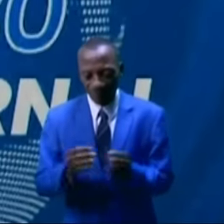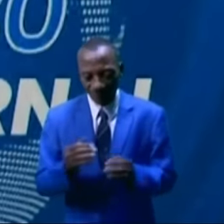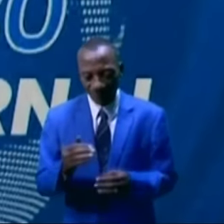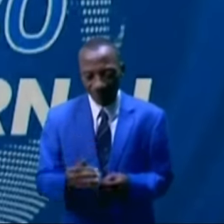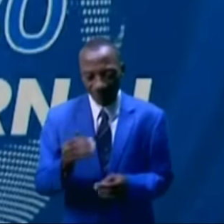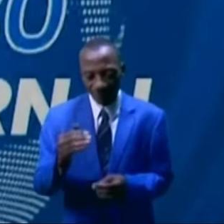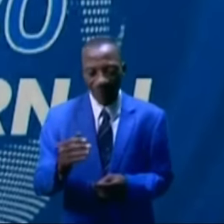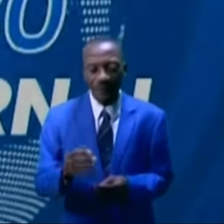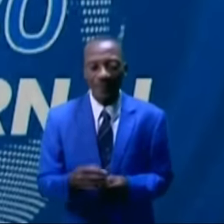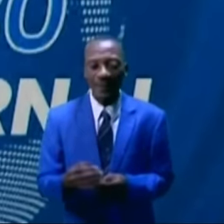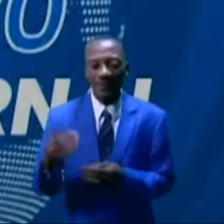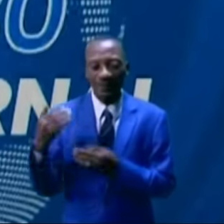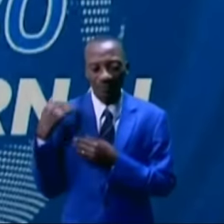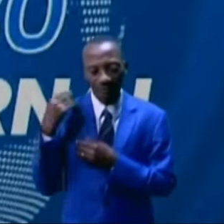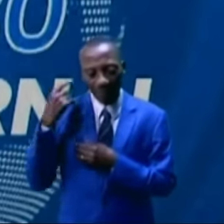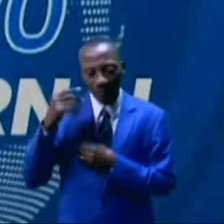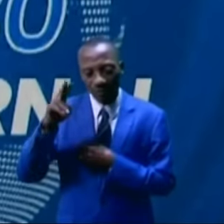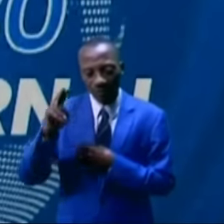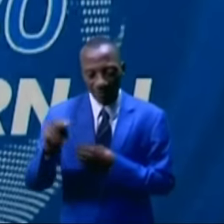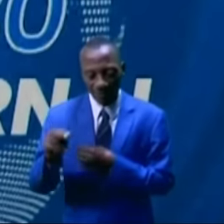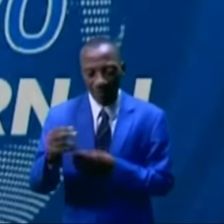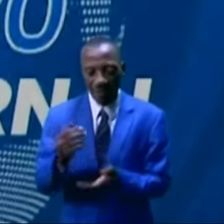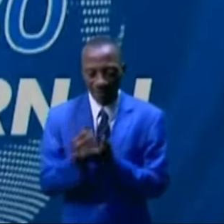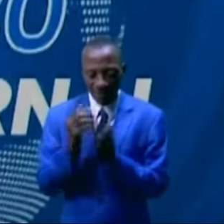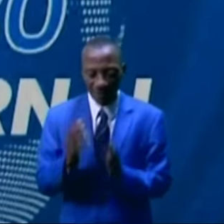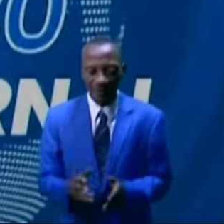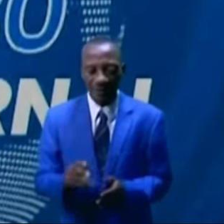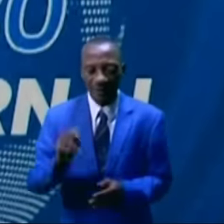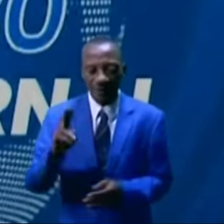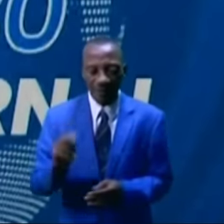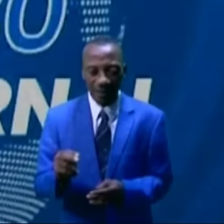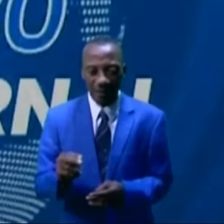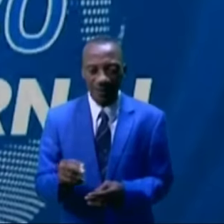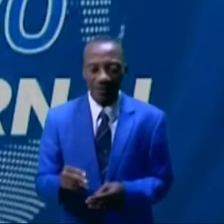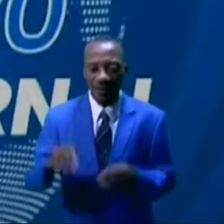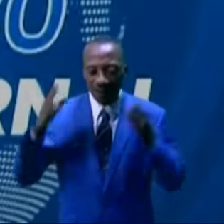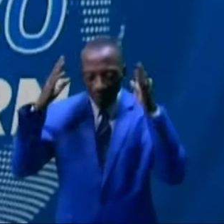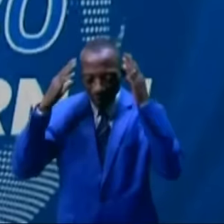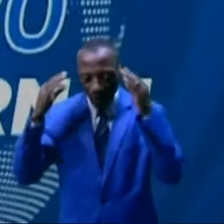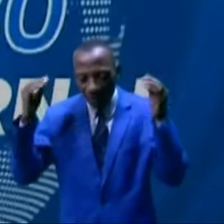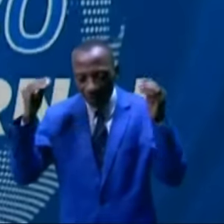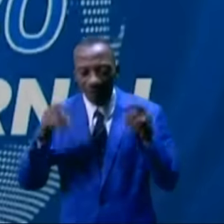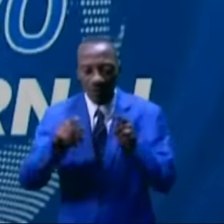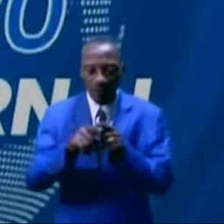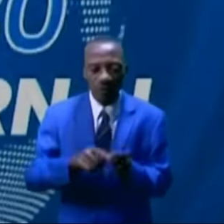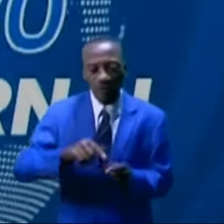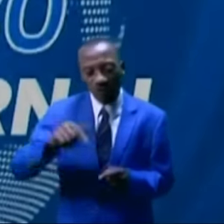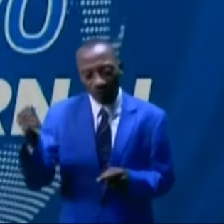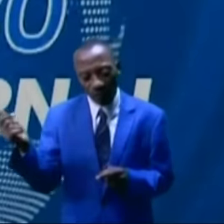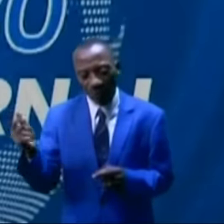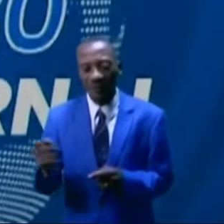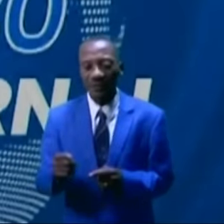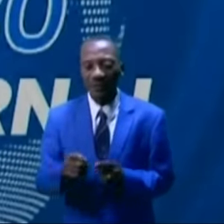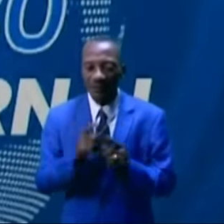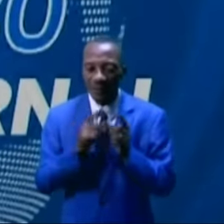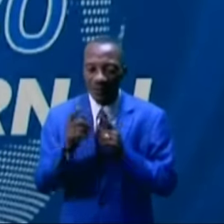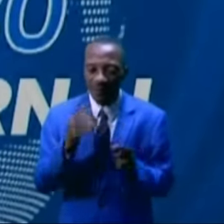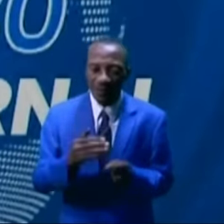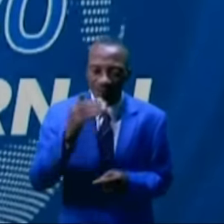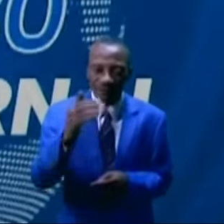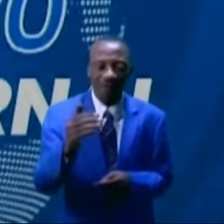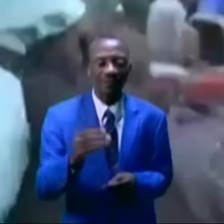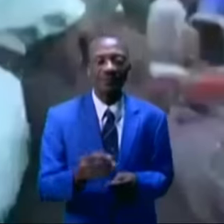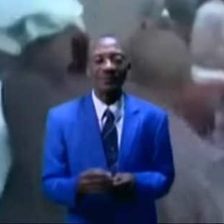des Chine, des Pays-Bas et des États-Unis d'Amérique, accrédités en République démocratique du Congo. Les résumés avec Françoise